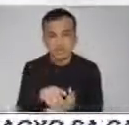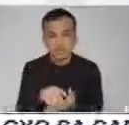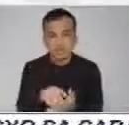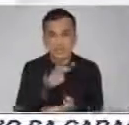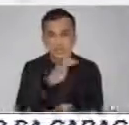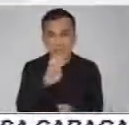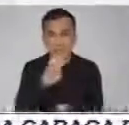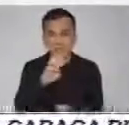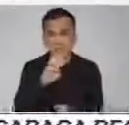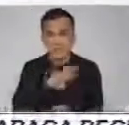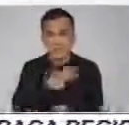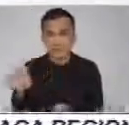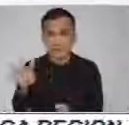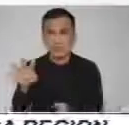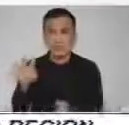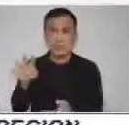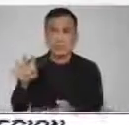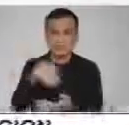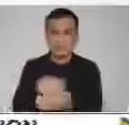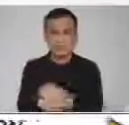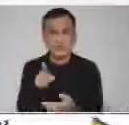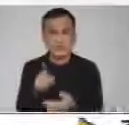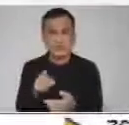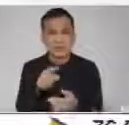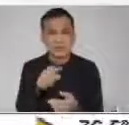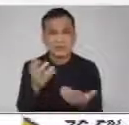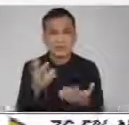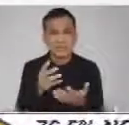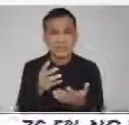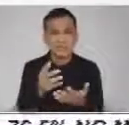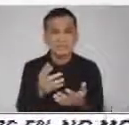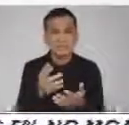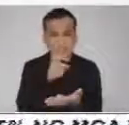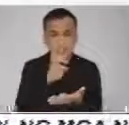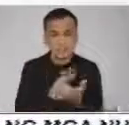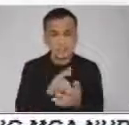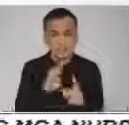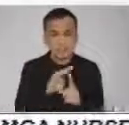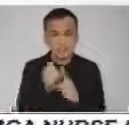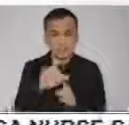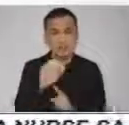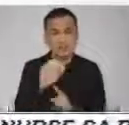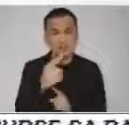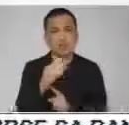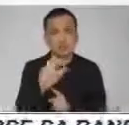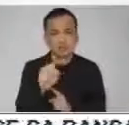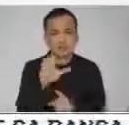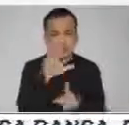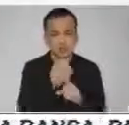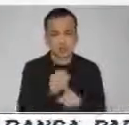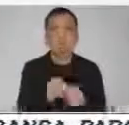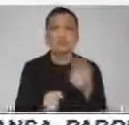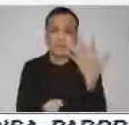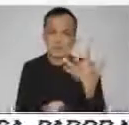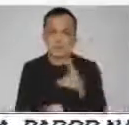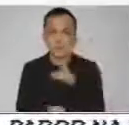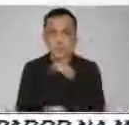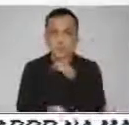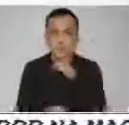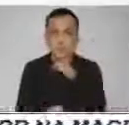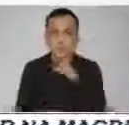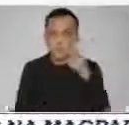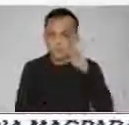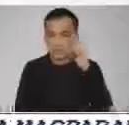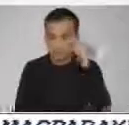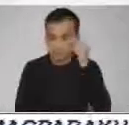isang babaeng drug suspect naman ang kalaboso sa Barangay South Signal na kinilalang si Nadira Bido alias Mads. Na-recover